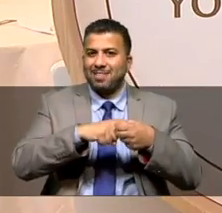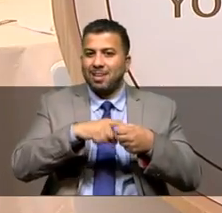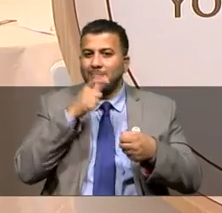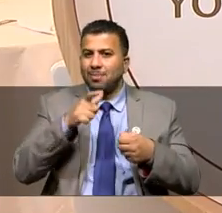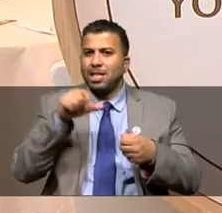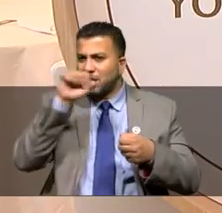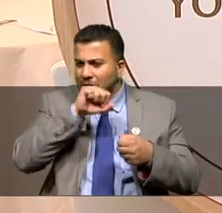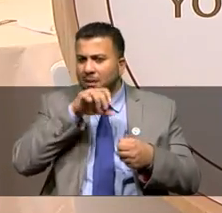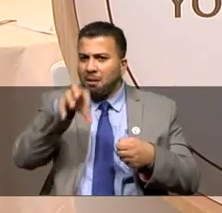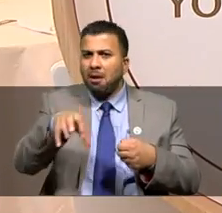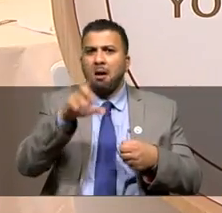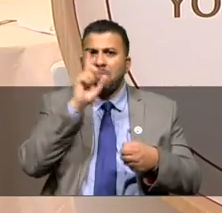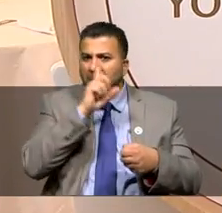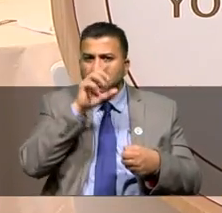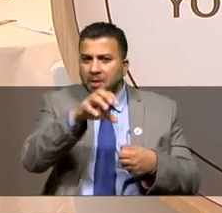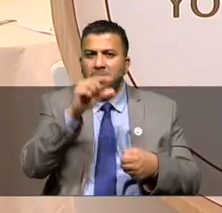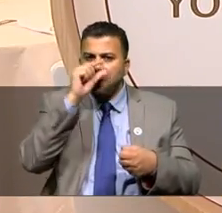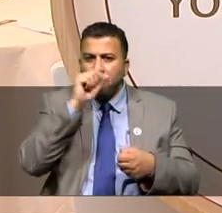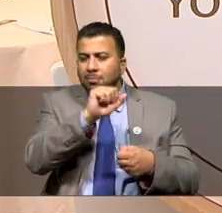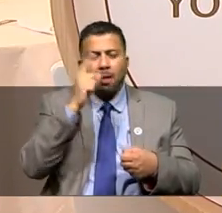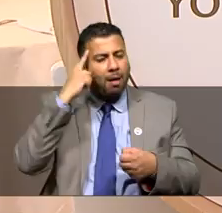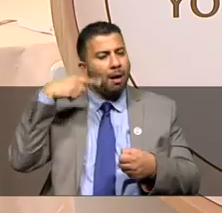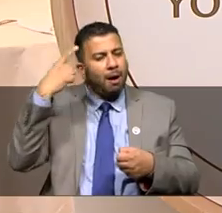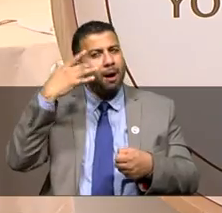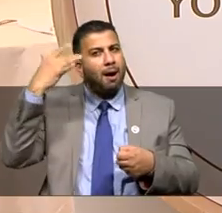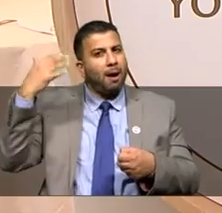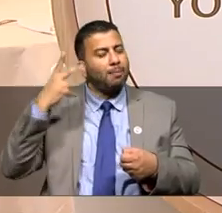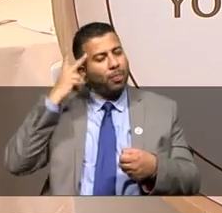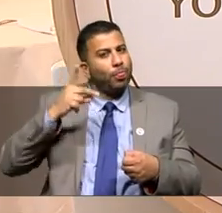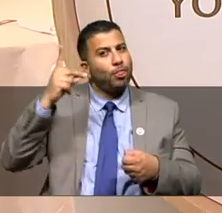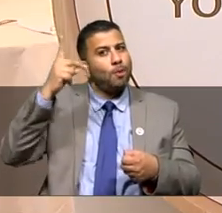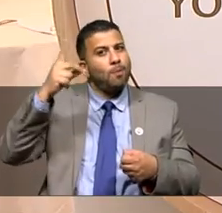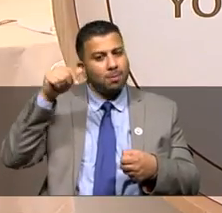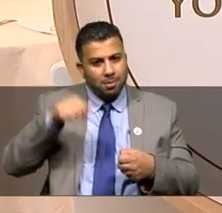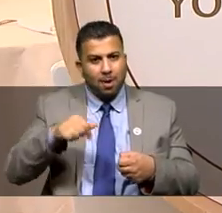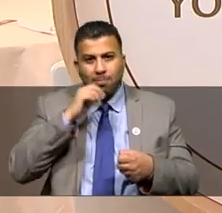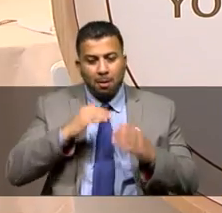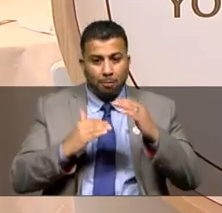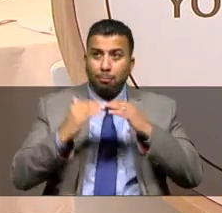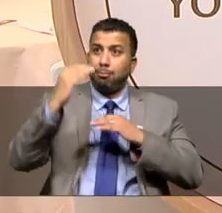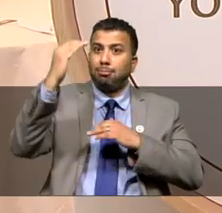من أجل رفعة الوطن بأحلامهم وطموحاتهم التي باتت اليوم تعانق السماء.